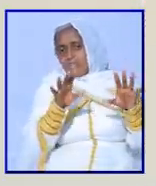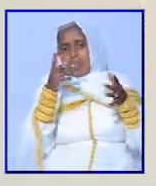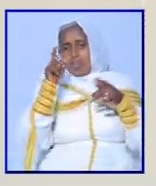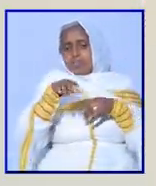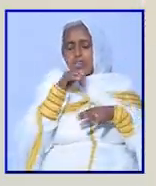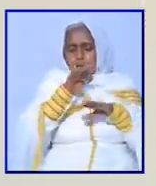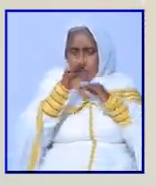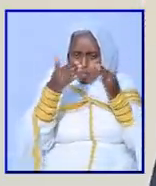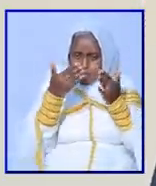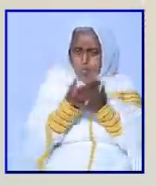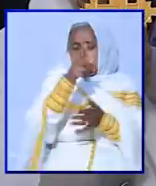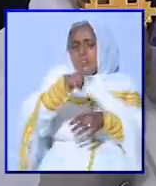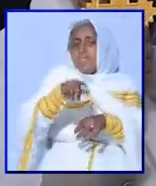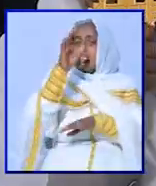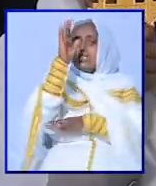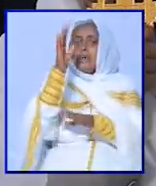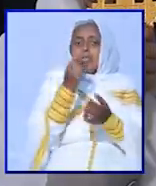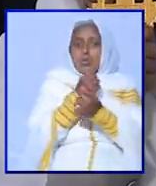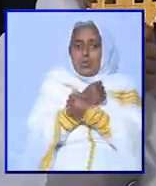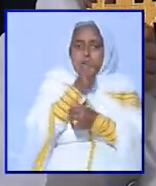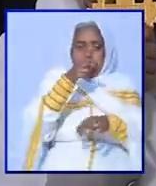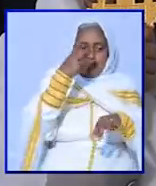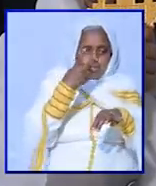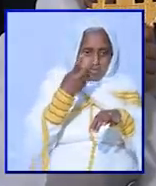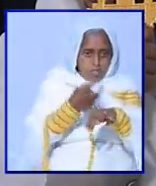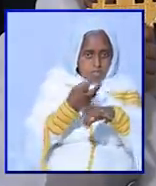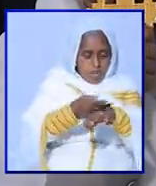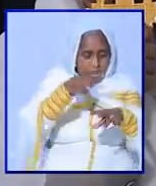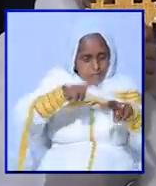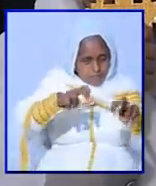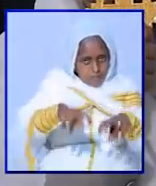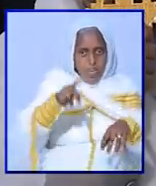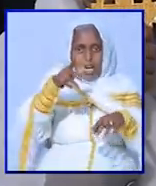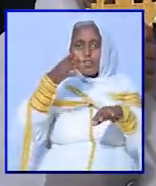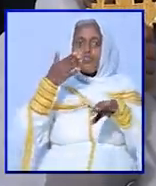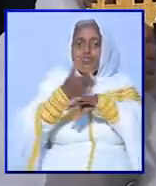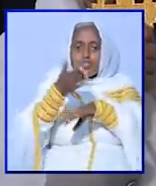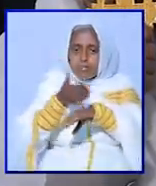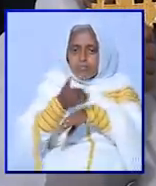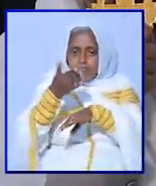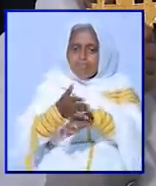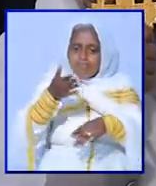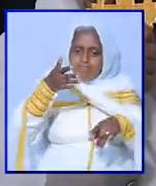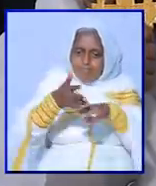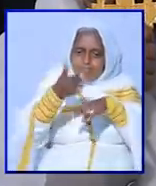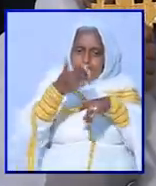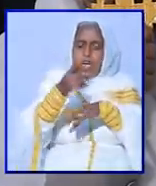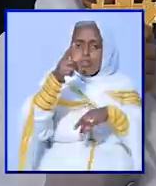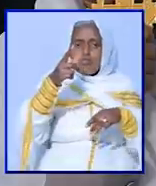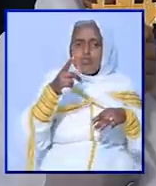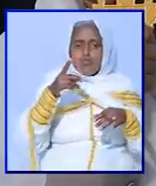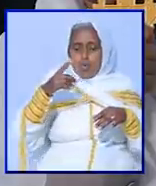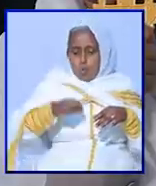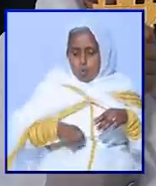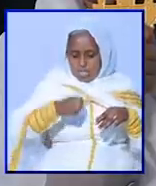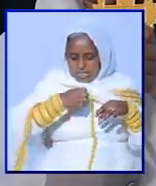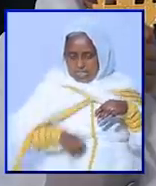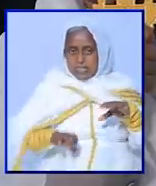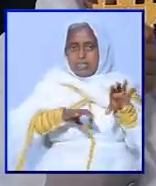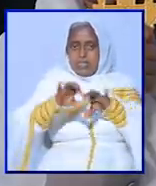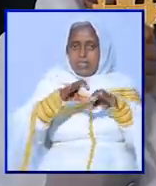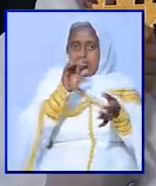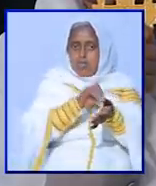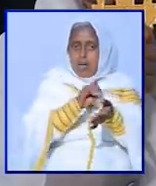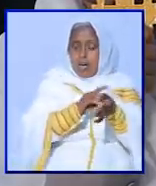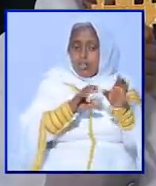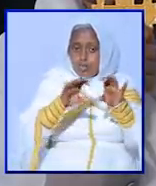ሁሉም ያስፈልጋል። እግዚአብሔር እንደወደደ አንዱን ድንጋይ እንዲፈልጥ፣ አንዱን እንጨርት እንዲቆርጥ፣ አንዱን ሆድ እንዲቀዳ ሐኪም አድርጎ